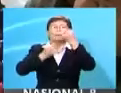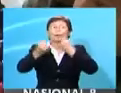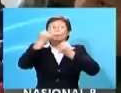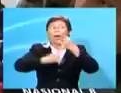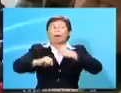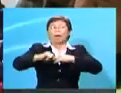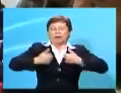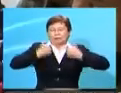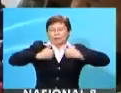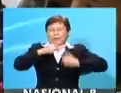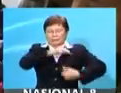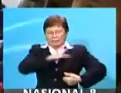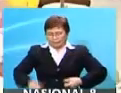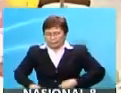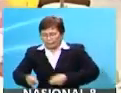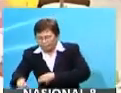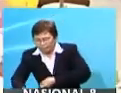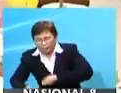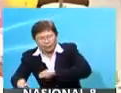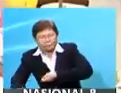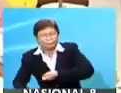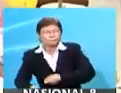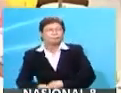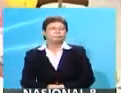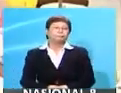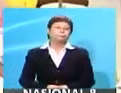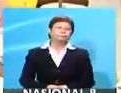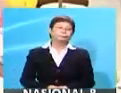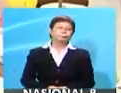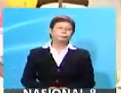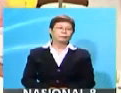hari raya Kementerian Pertanian dan industri asas